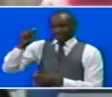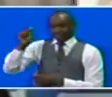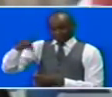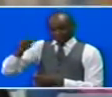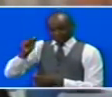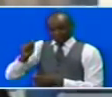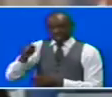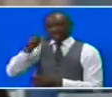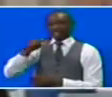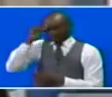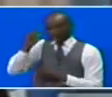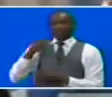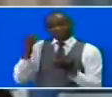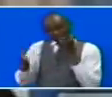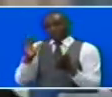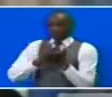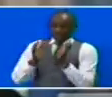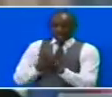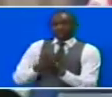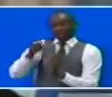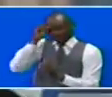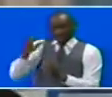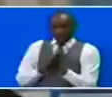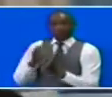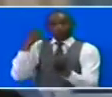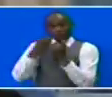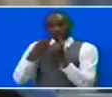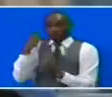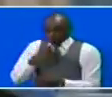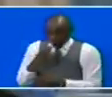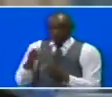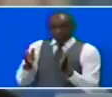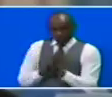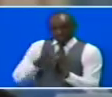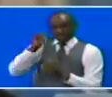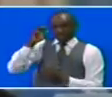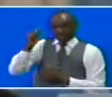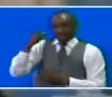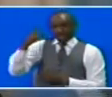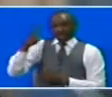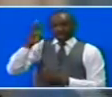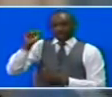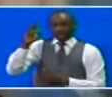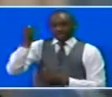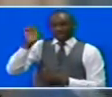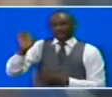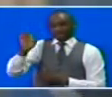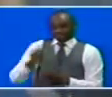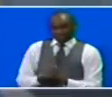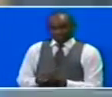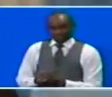Atakayekuwa gavana wa pili wa jimbo la Kwale si mwingine isipokuwa bwana Mwakwere.